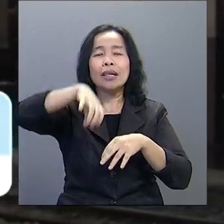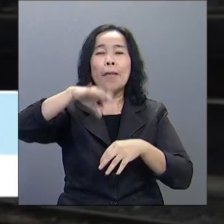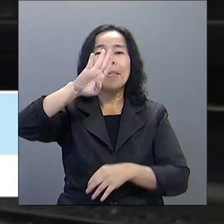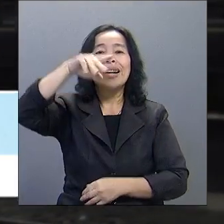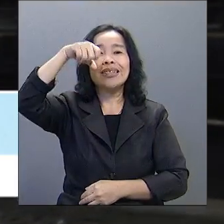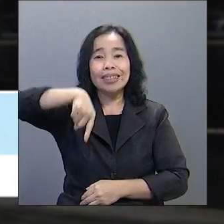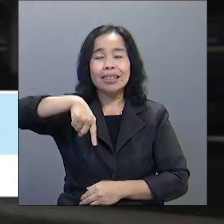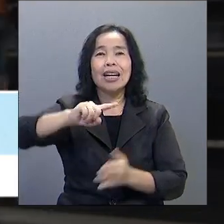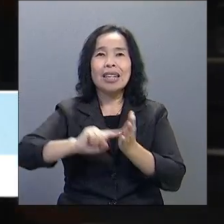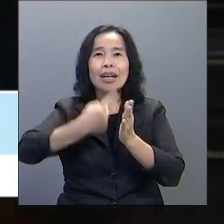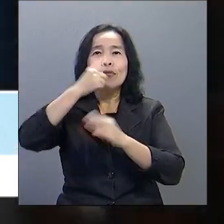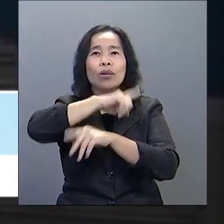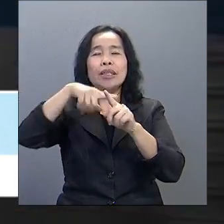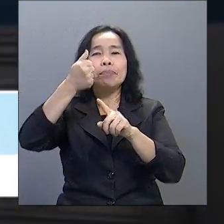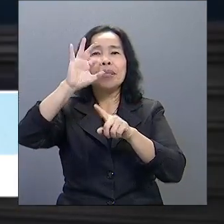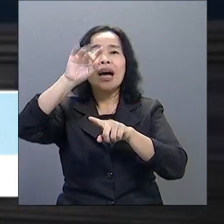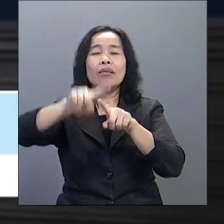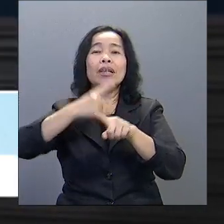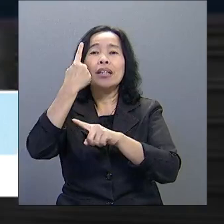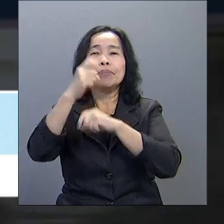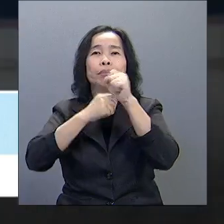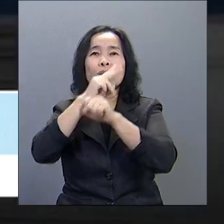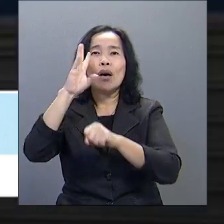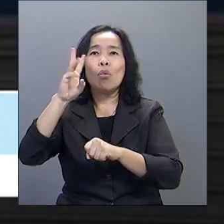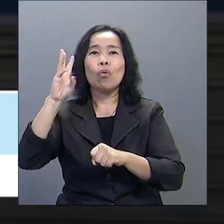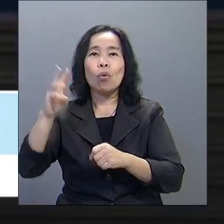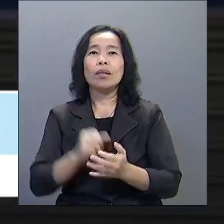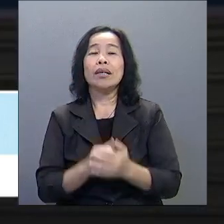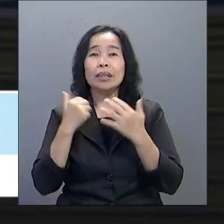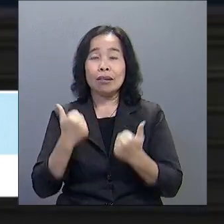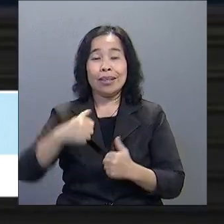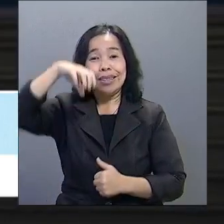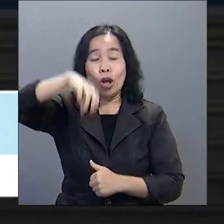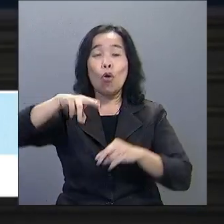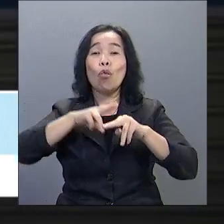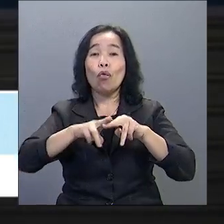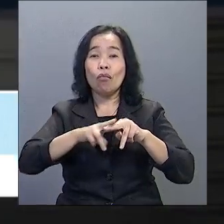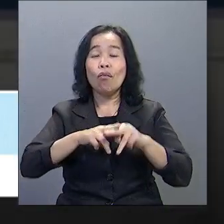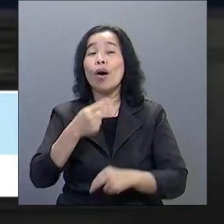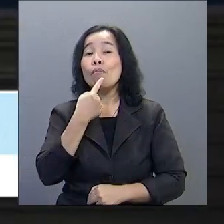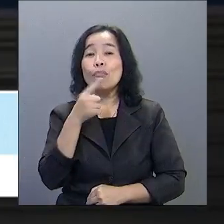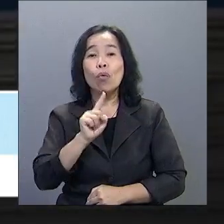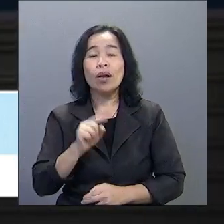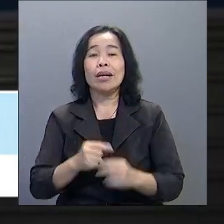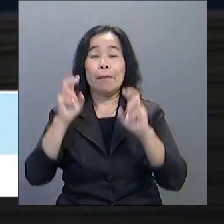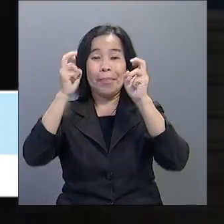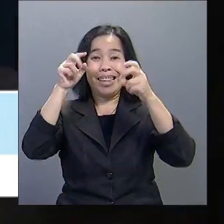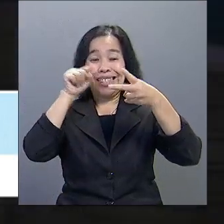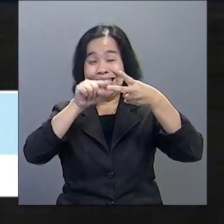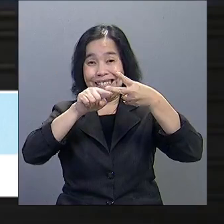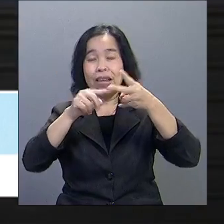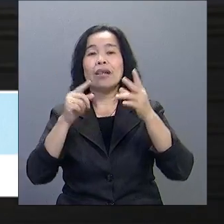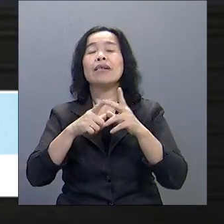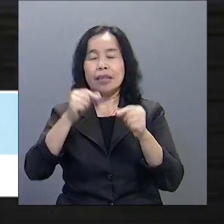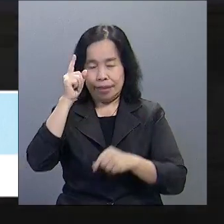ตั้งแต่ 19มกราคม2566เป็นต้นไปซึ่งทางการรถไฟแห่งประเทศไทยชี้แจงว่าประเด็นดังกล่าวนี้